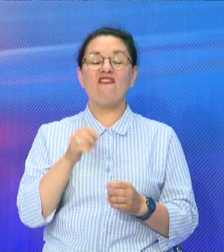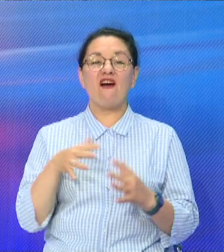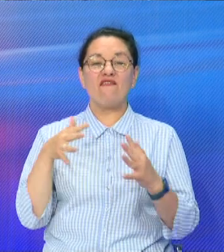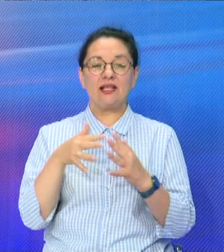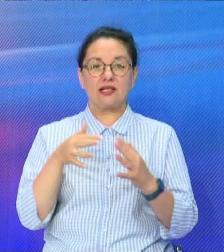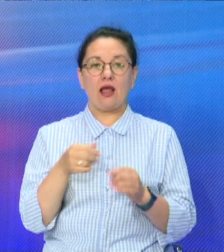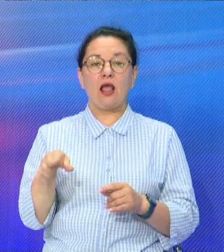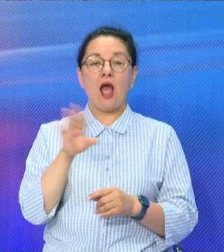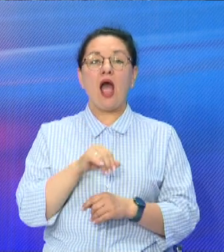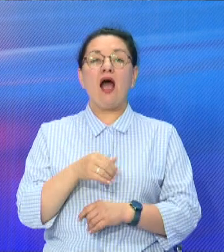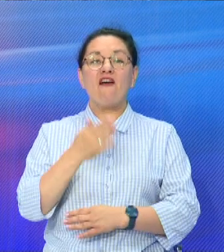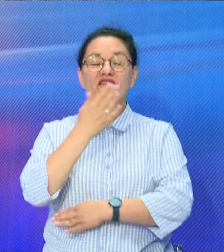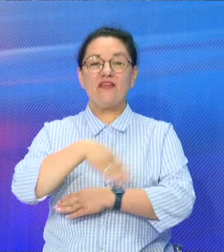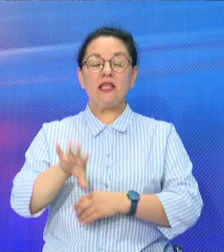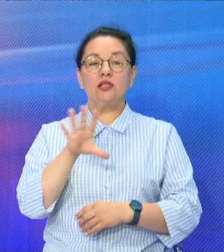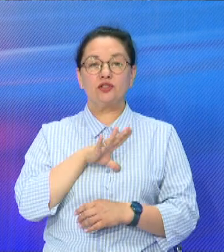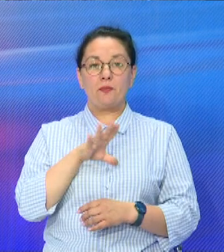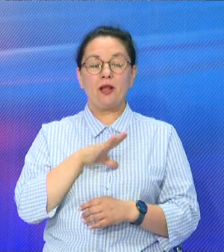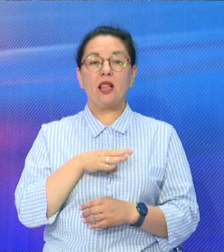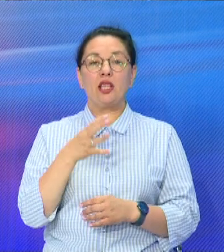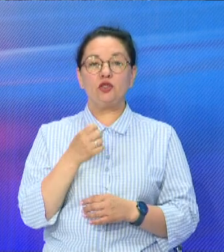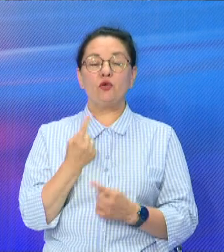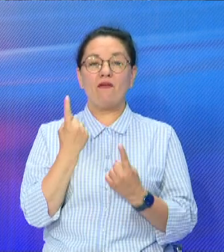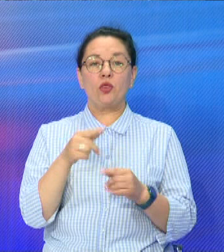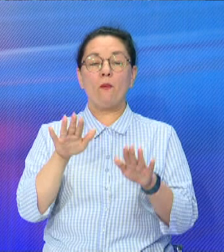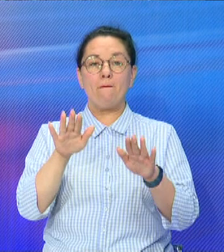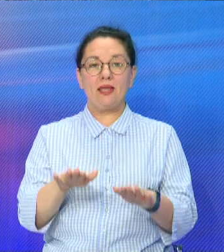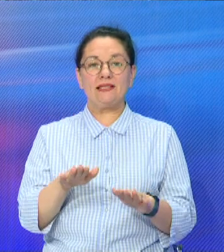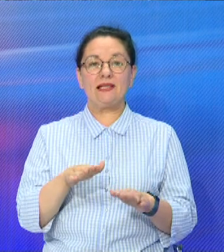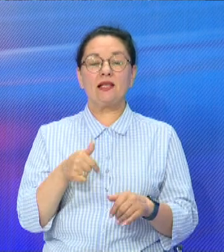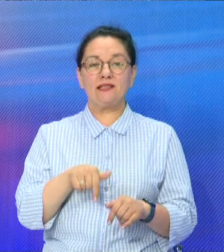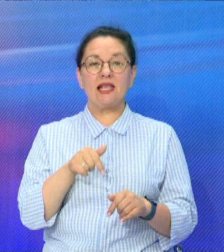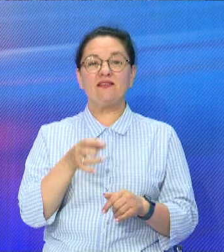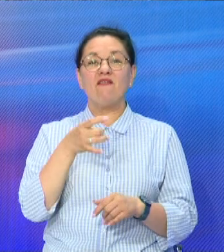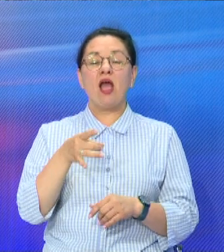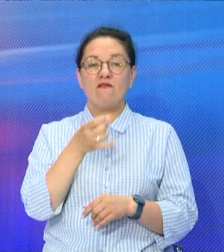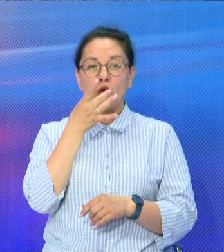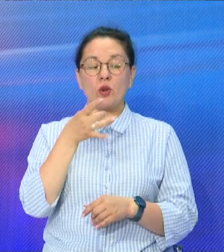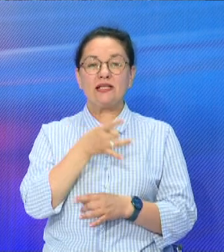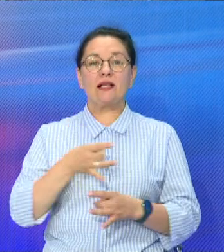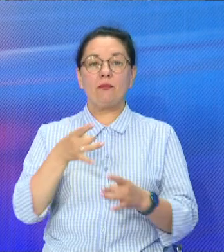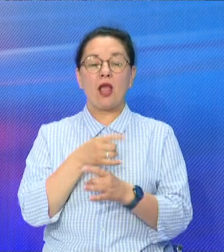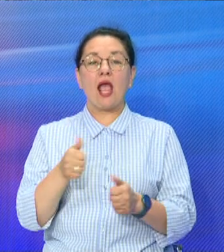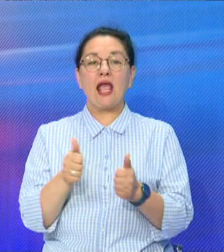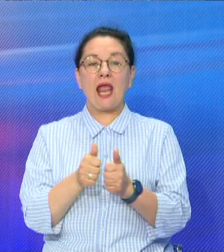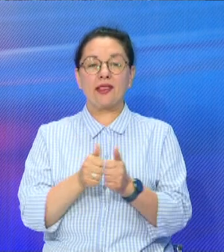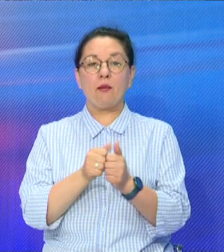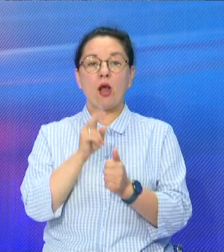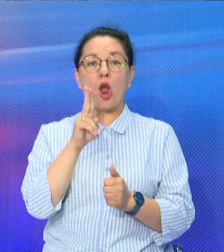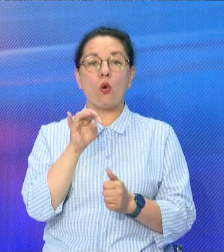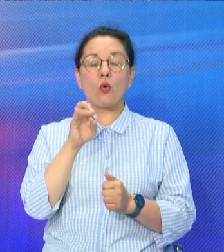финишировал одно слово акция купола совершенным знаковыми со принимать коля мемориального комплекса курган славы вроде